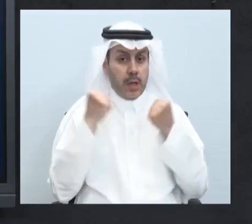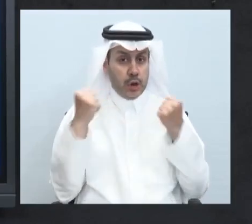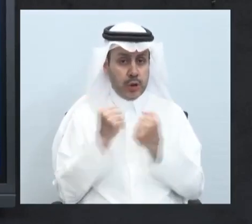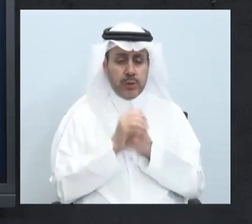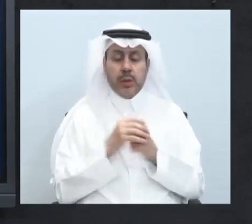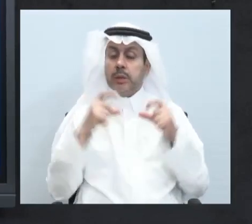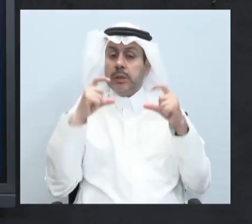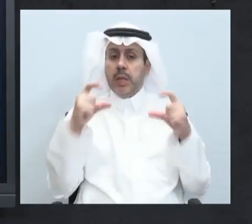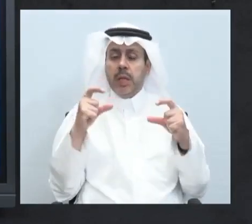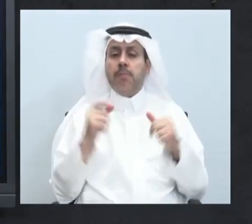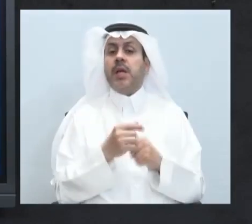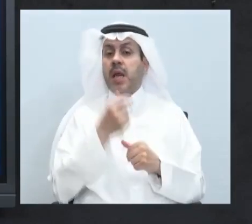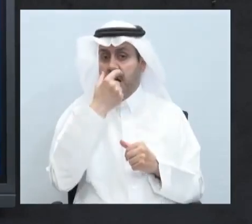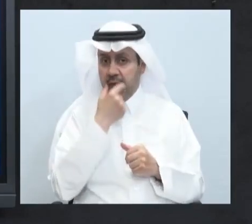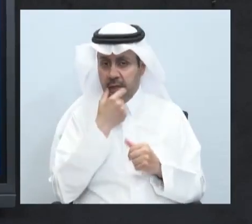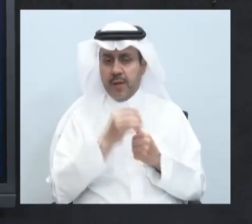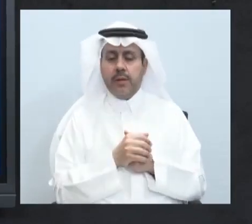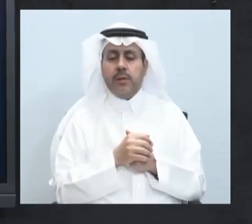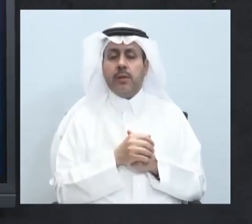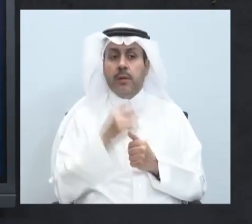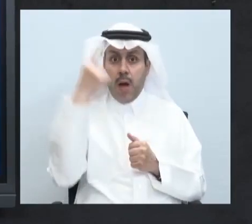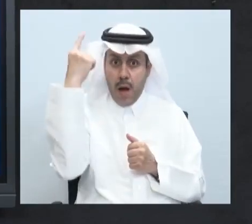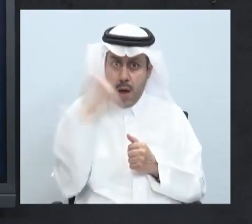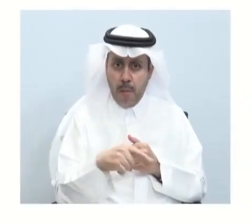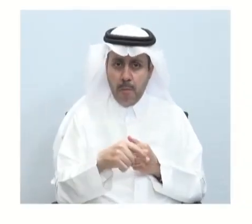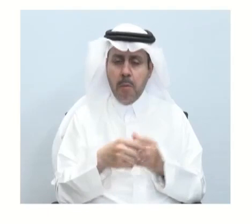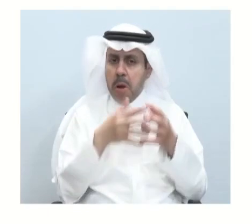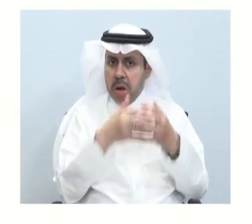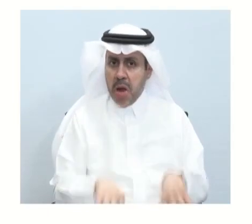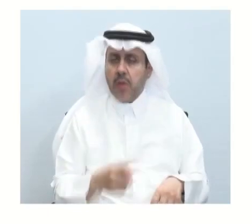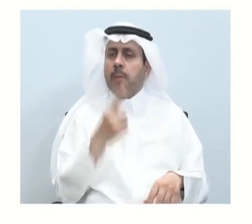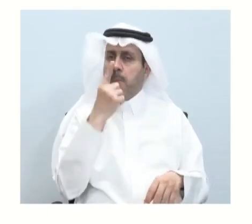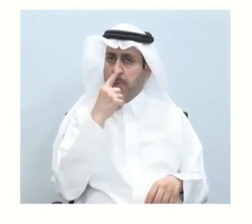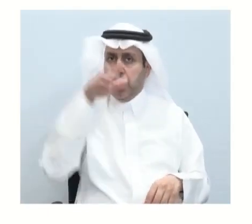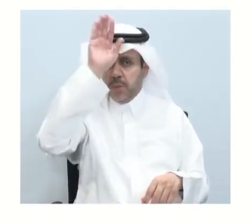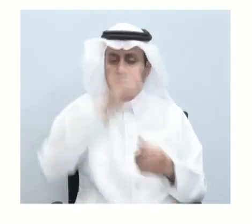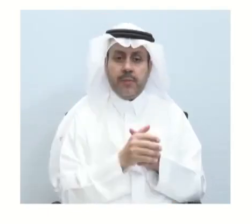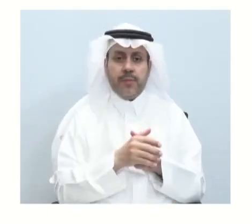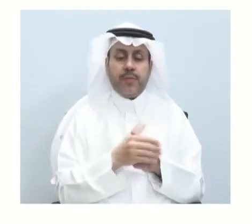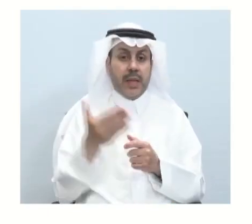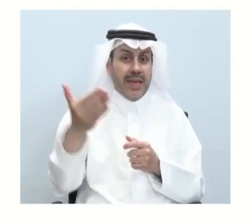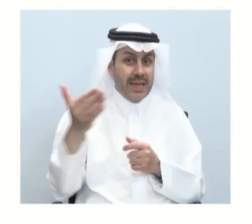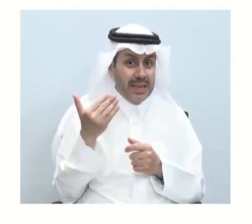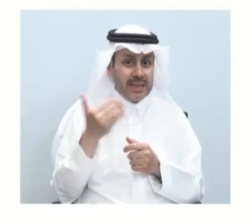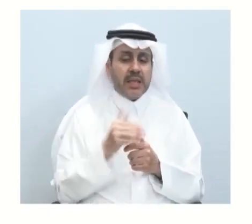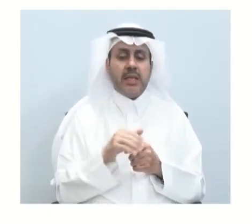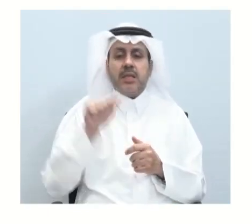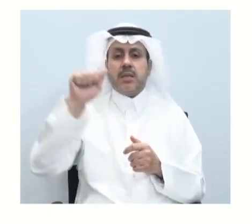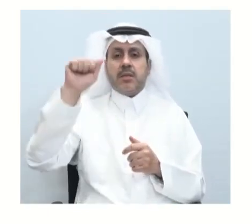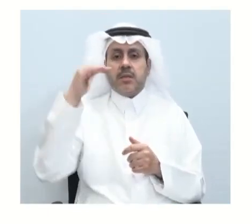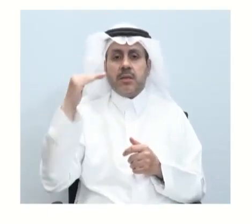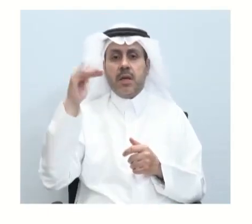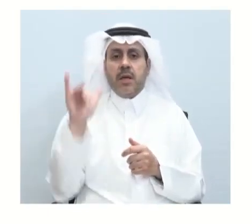دليل اخر من السنه النبويه عن تحريم نقض البيعه ارجع الى صحيح البخاري صحيح الامام البخاري رحمه